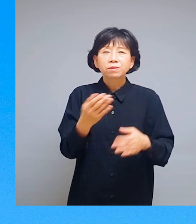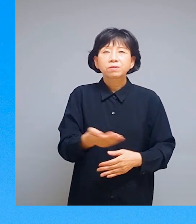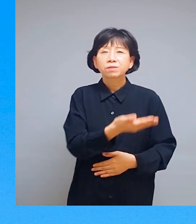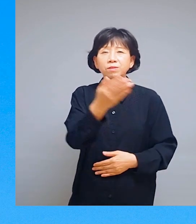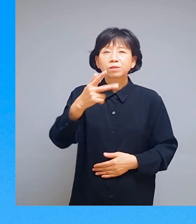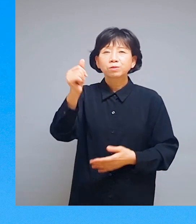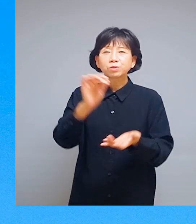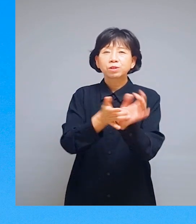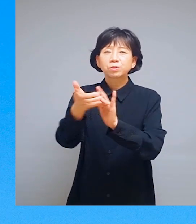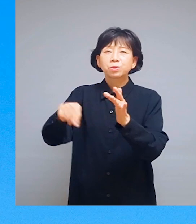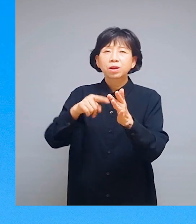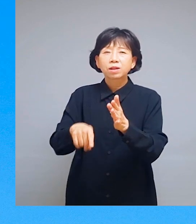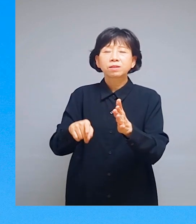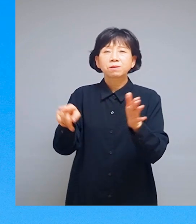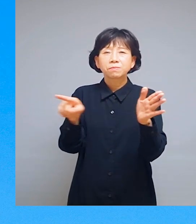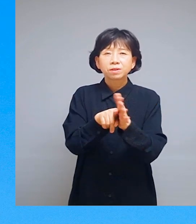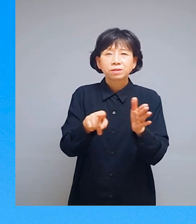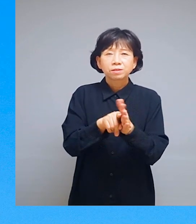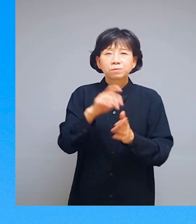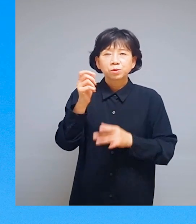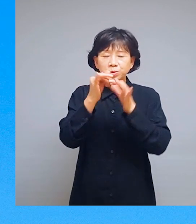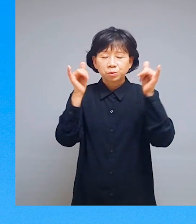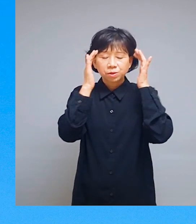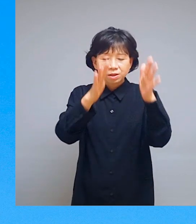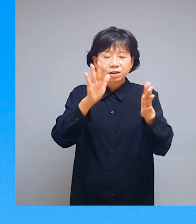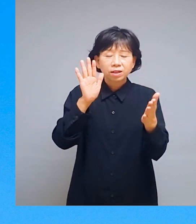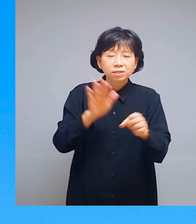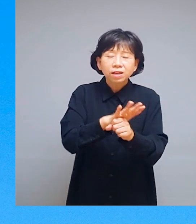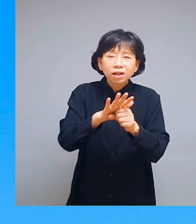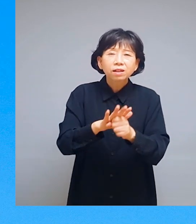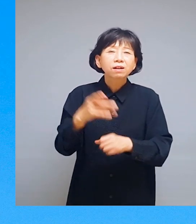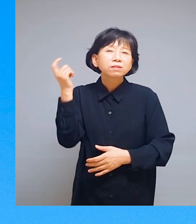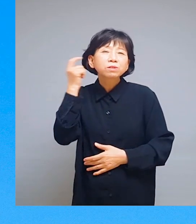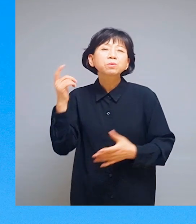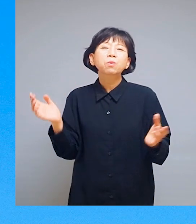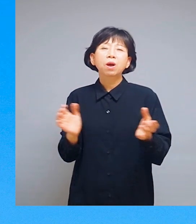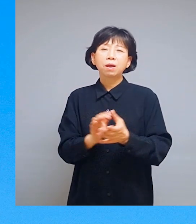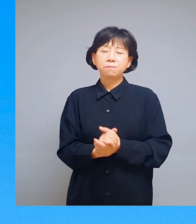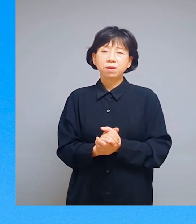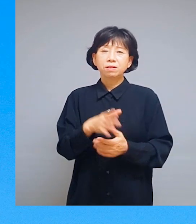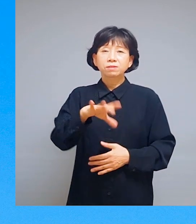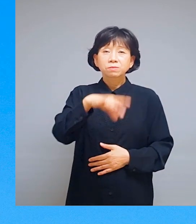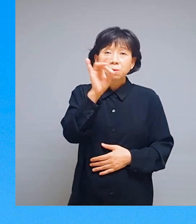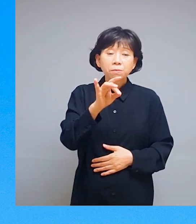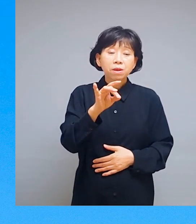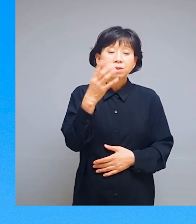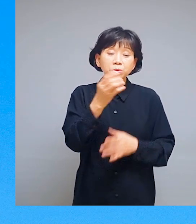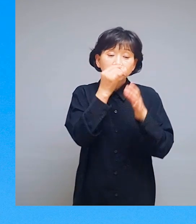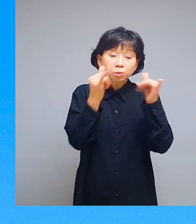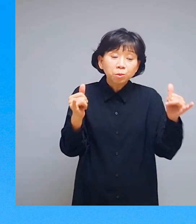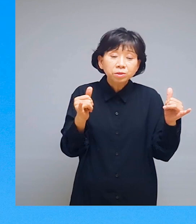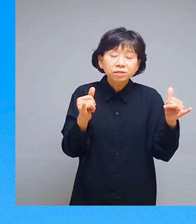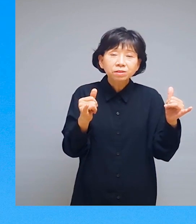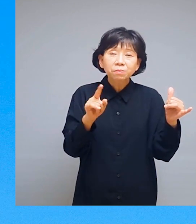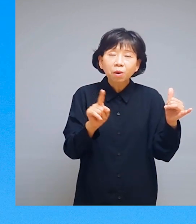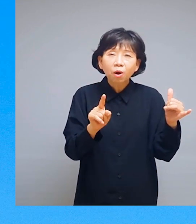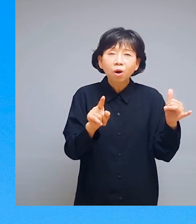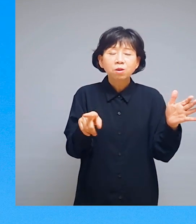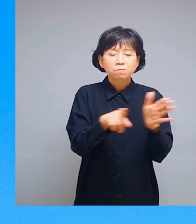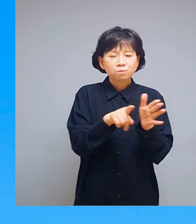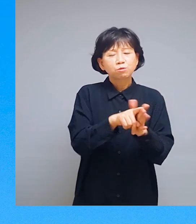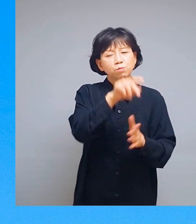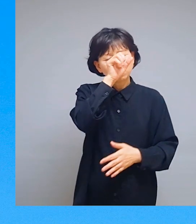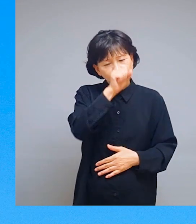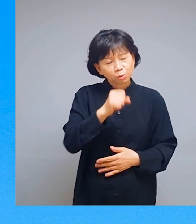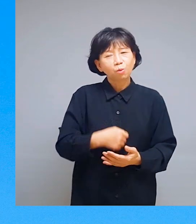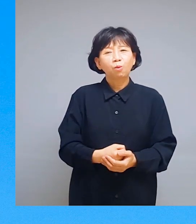믿음과 모든 성도를 향한 사랑을 나도 듣고 아멘. 처음에 에베소 교회는 이 말씀 그대로예요. 믿음뿐만